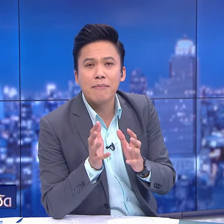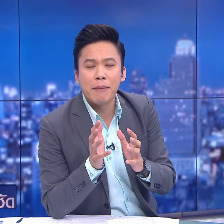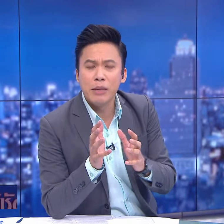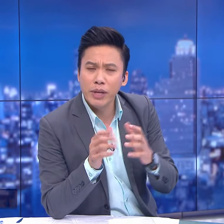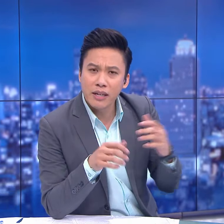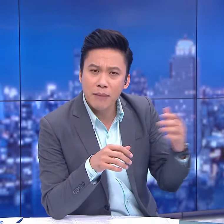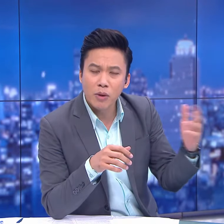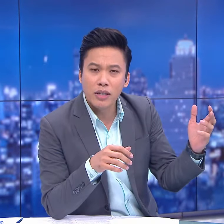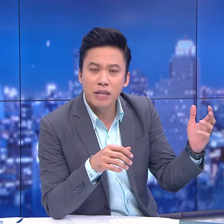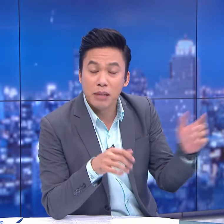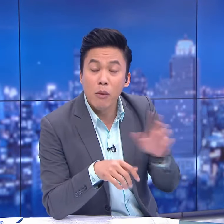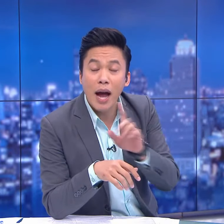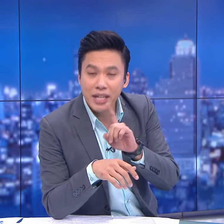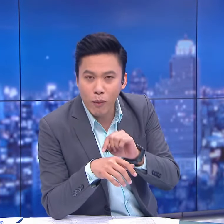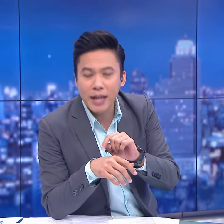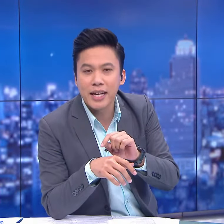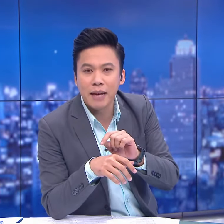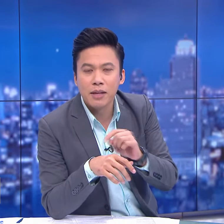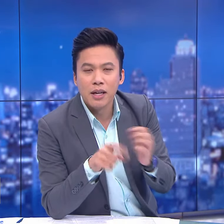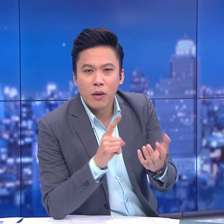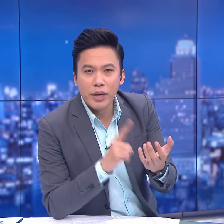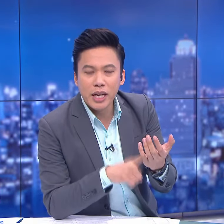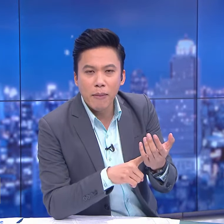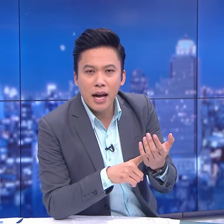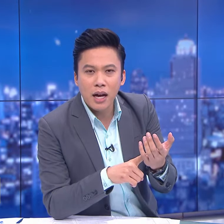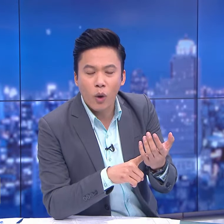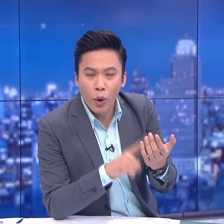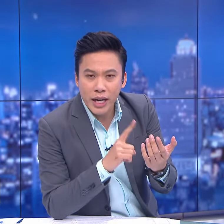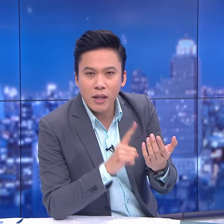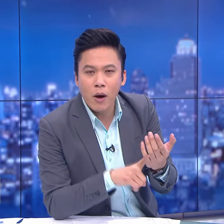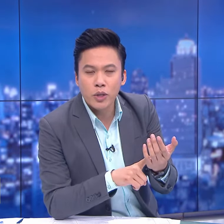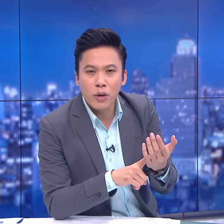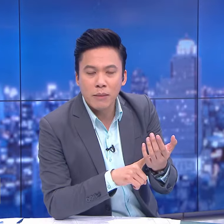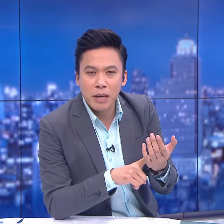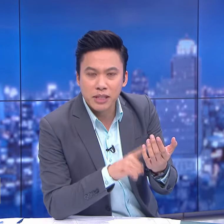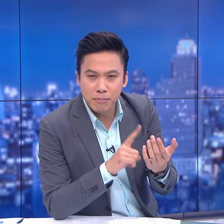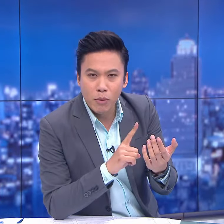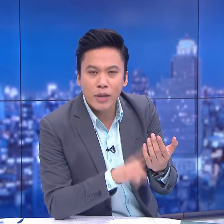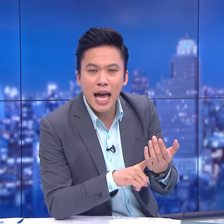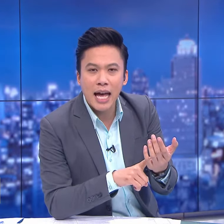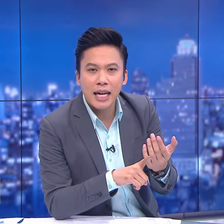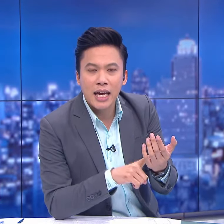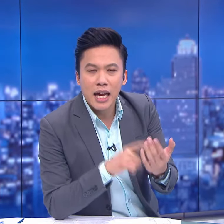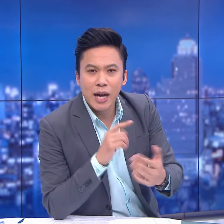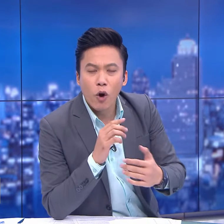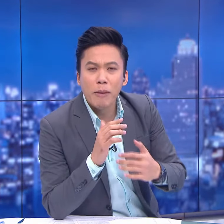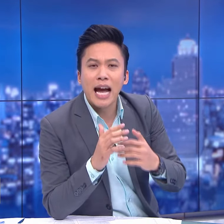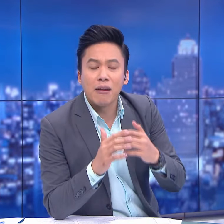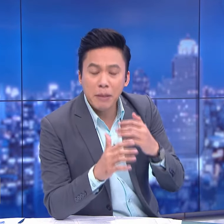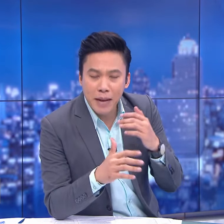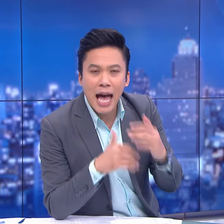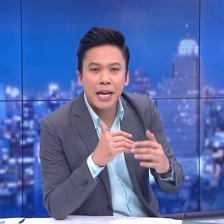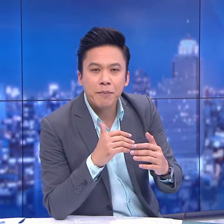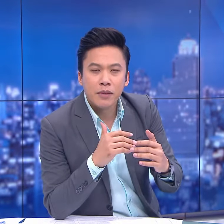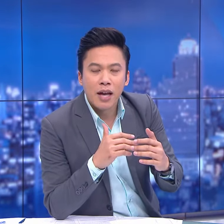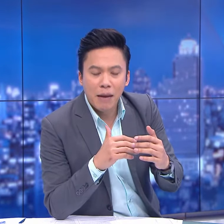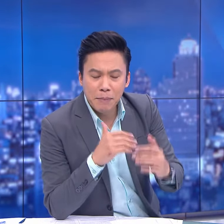สั้นๆง่ายๆแบบนี้วันนี้เริ่มต้นขึ้นเมื่อวาน1วันนะครับวันนี้เขามาคุยกันต่อช่วงเกือบ10โมงได้ยังคงเป็น